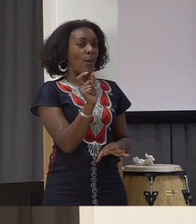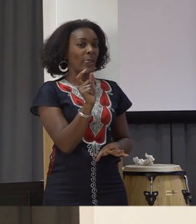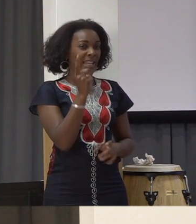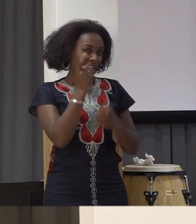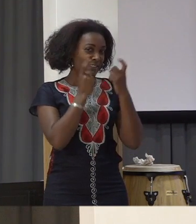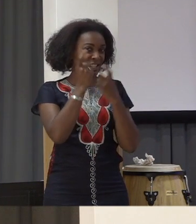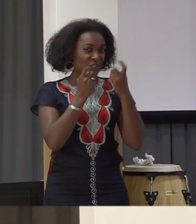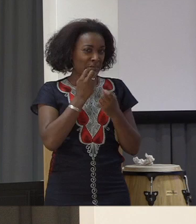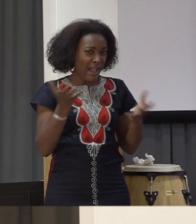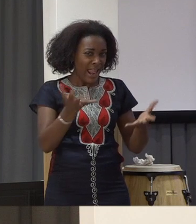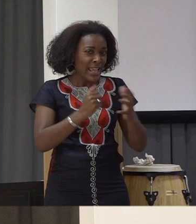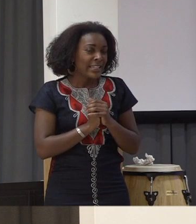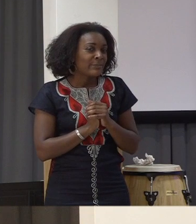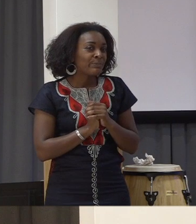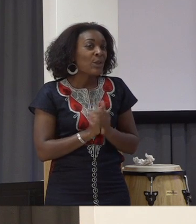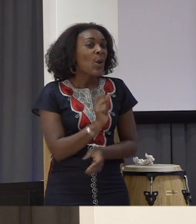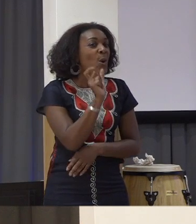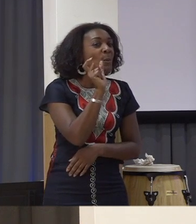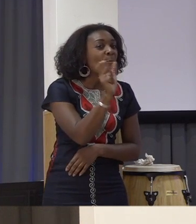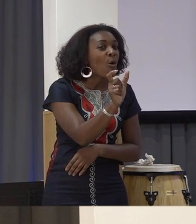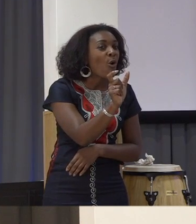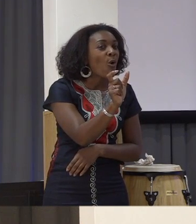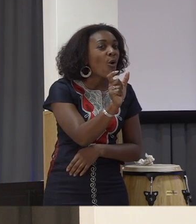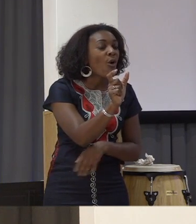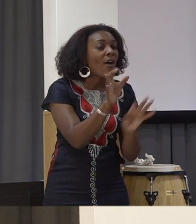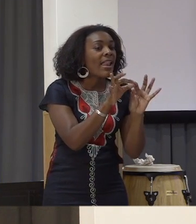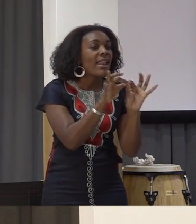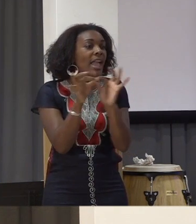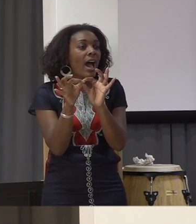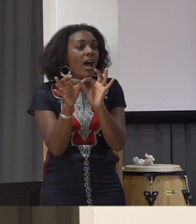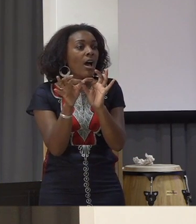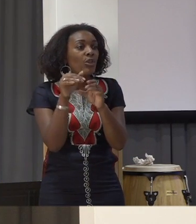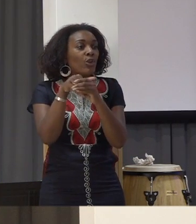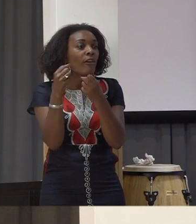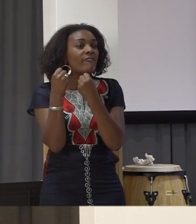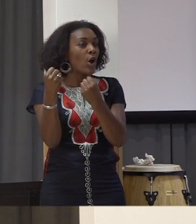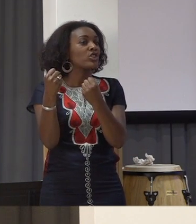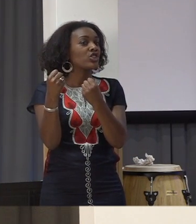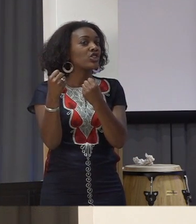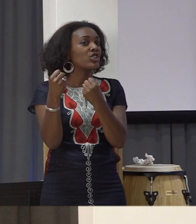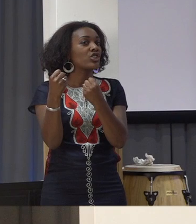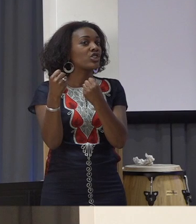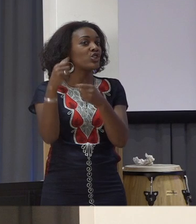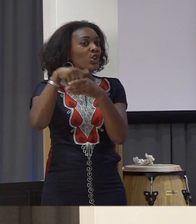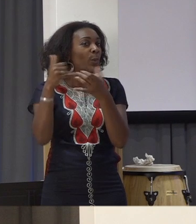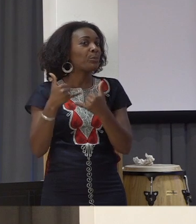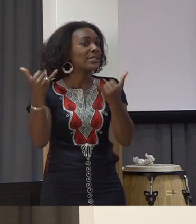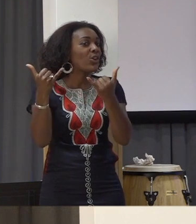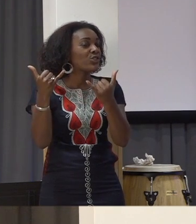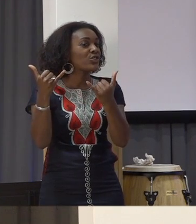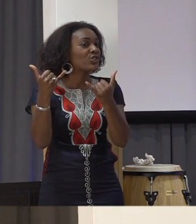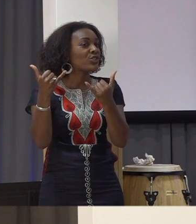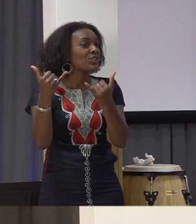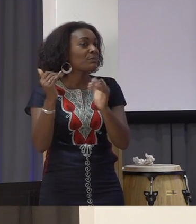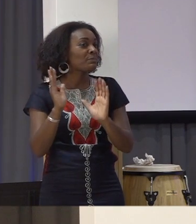Ce petit mot est associé à une force, à une puissance, qui